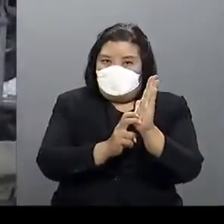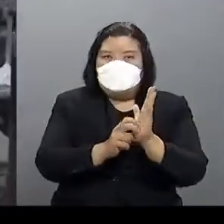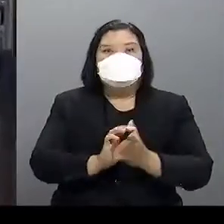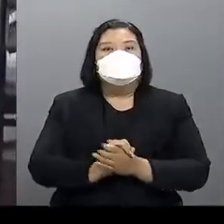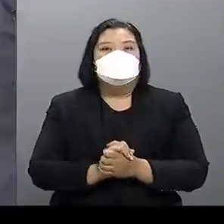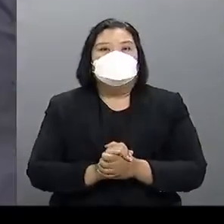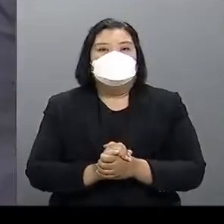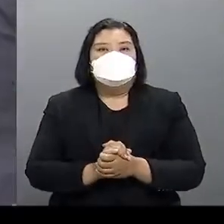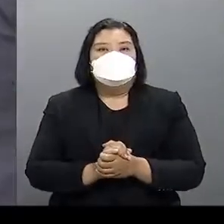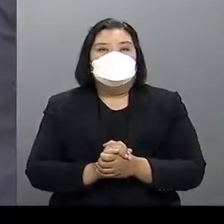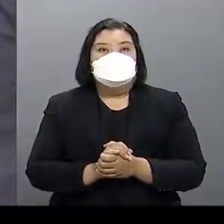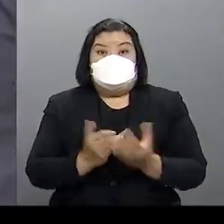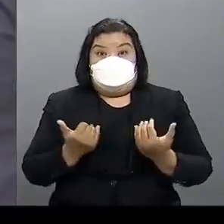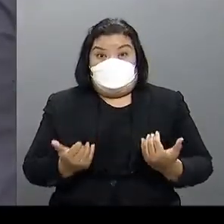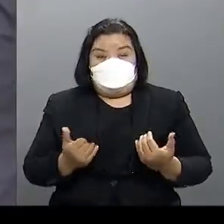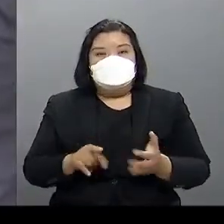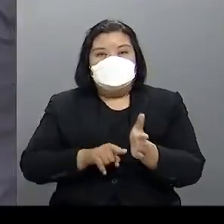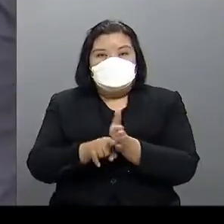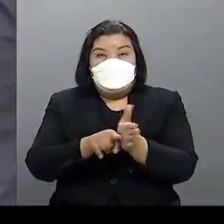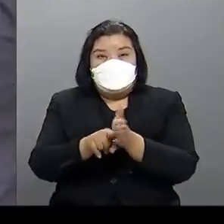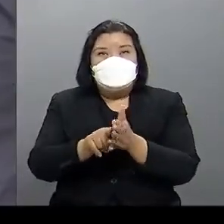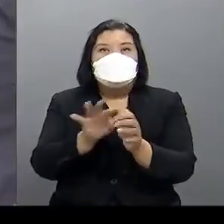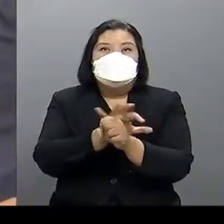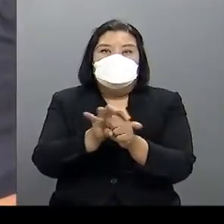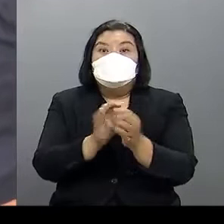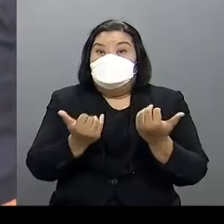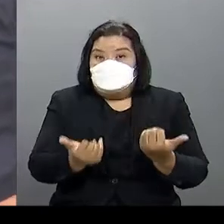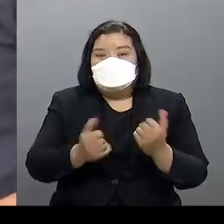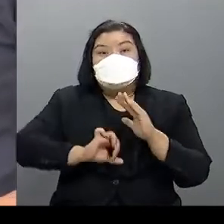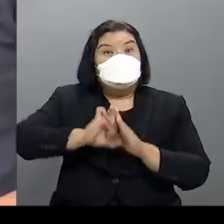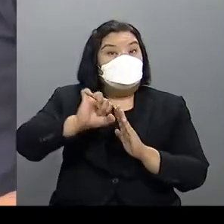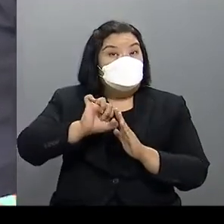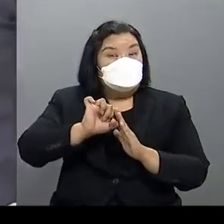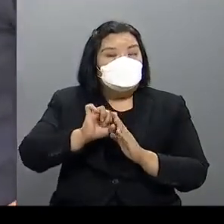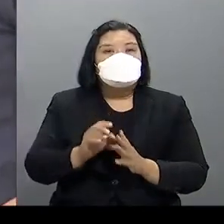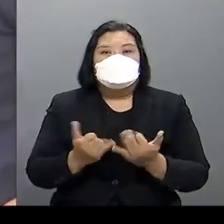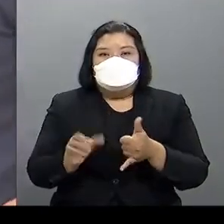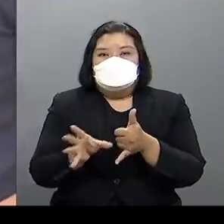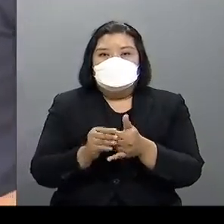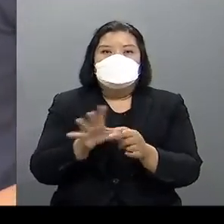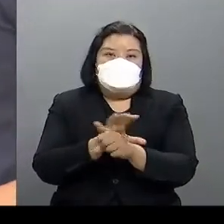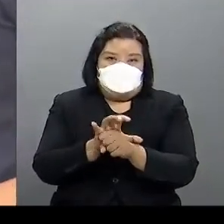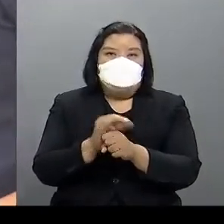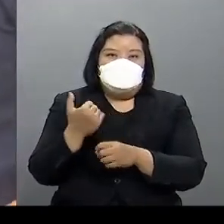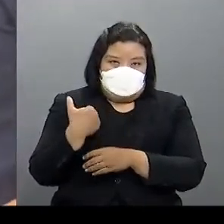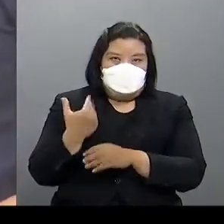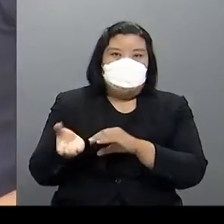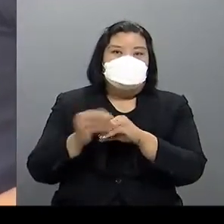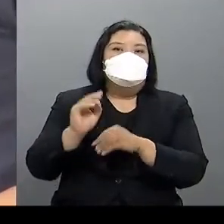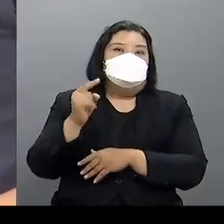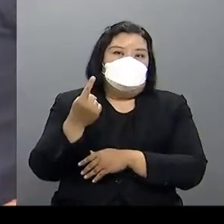สถานการณ์การแพร่ระบาดของโควิด-19 ในจังหวัดเชียงใหม่ล่าสุดยังคงพบผู้ติดเชื้อเพิ่มโดยการระบาดเป็นกลุ่มก้อน